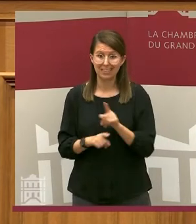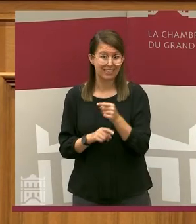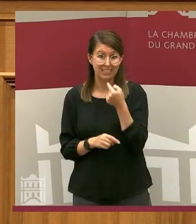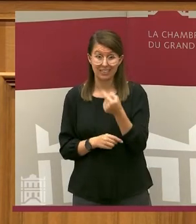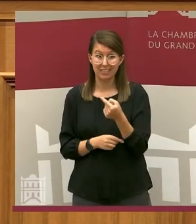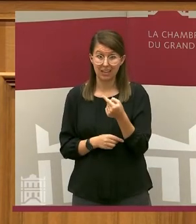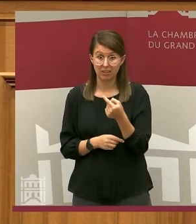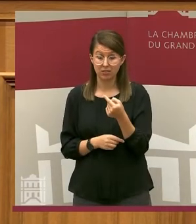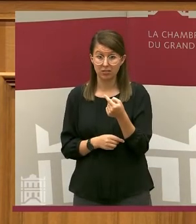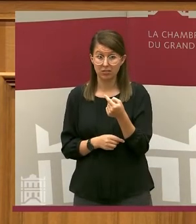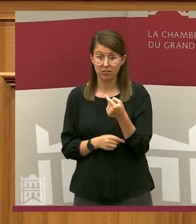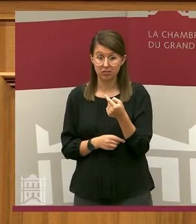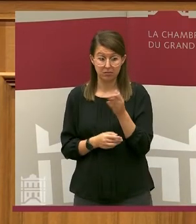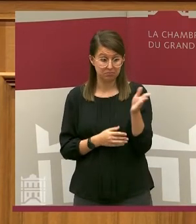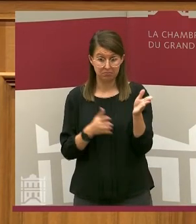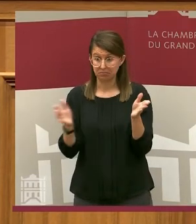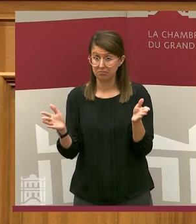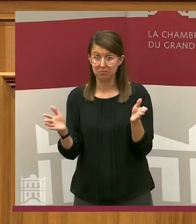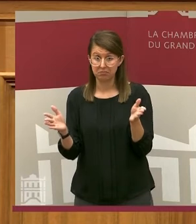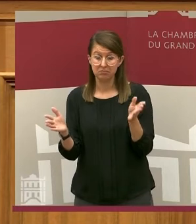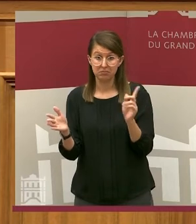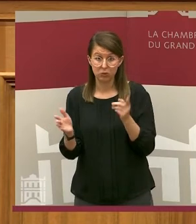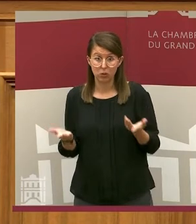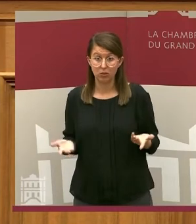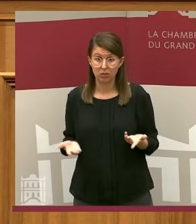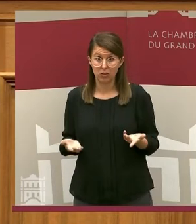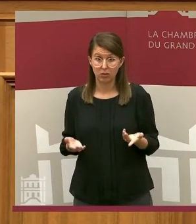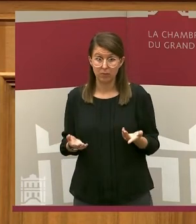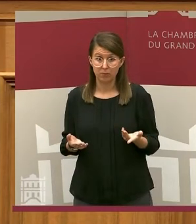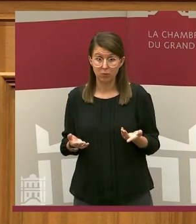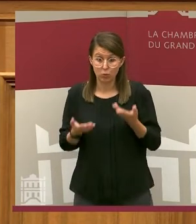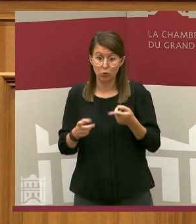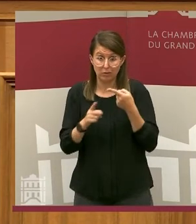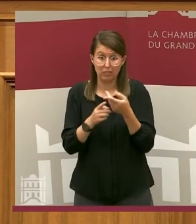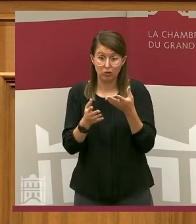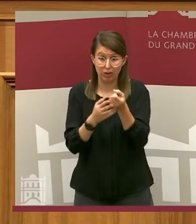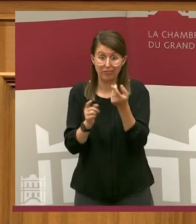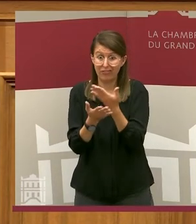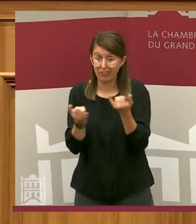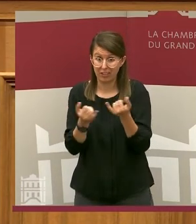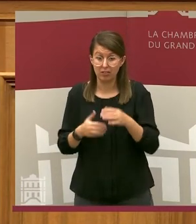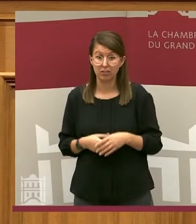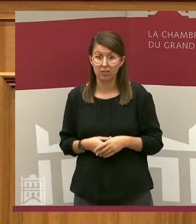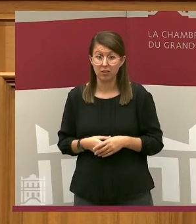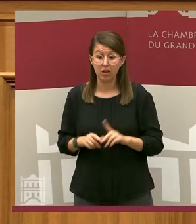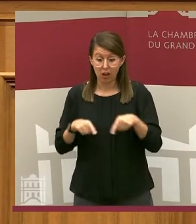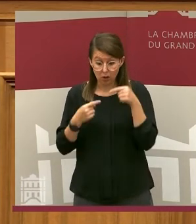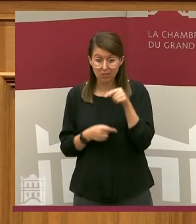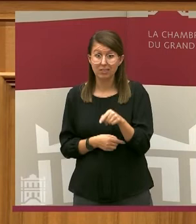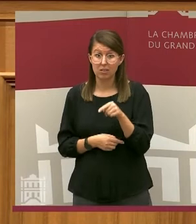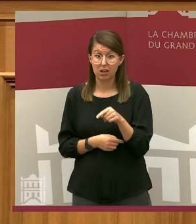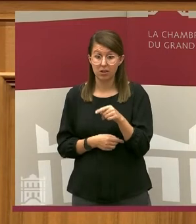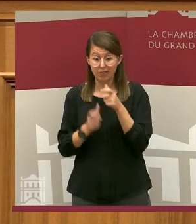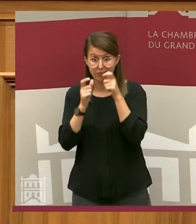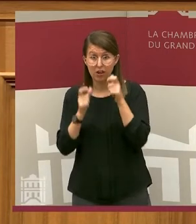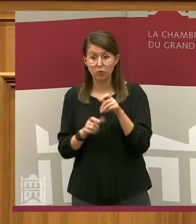jeden von den zwei Richtungen nicht, da soll gehen, für mittelfristig das Ziel zu erreichen. Auch hier,